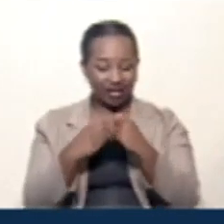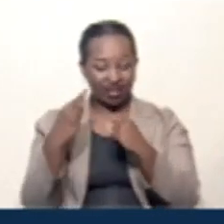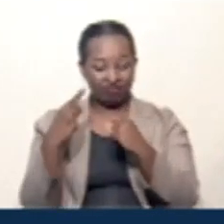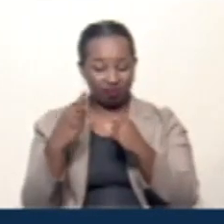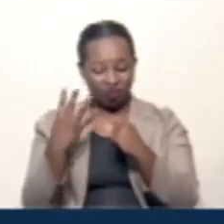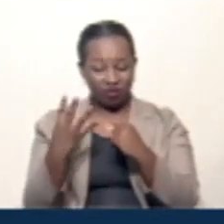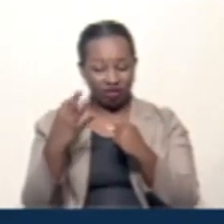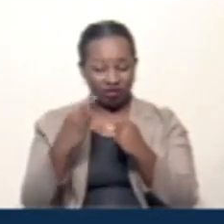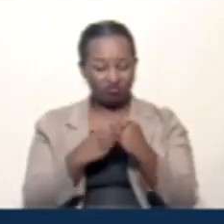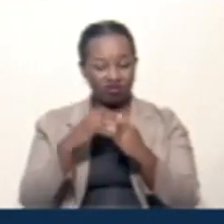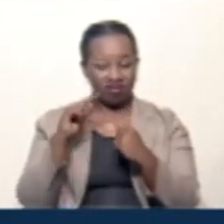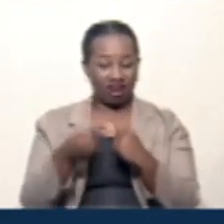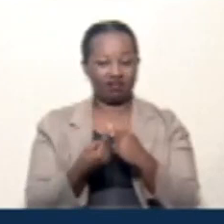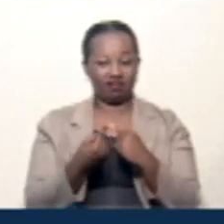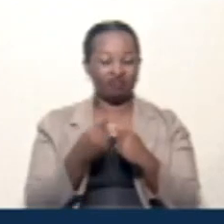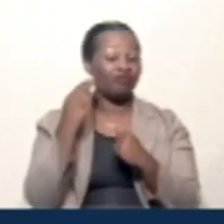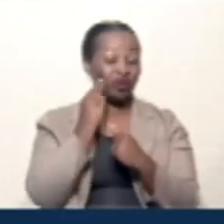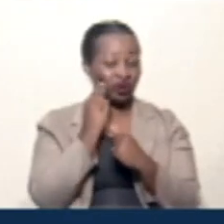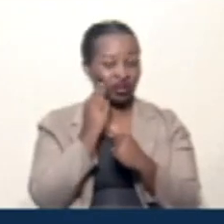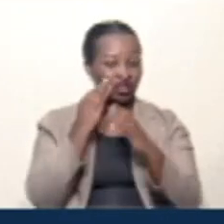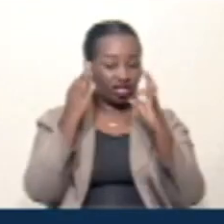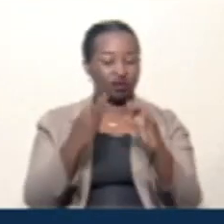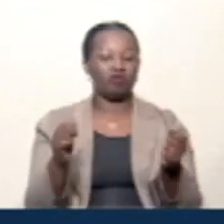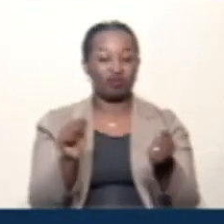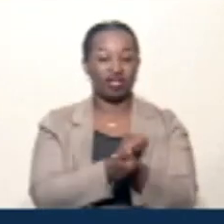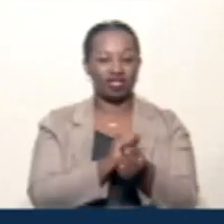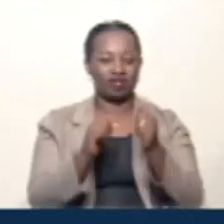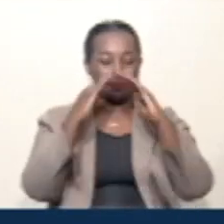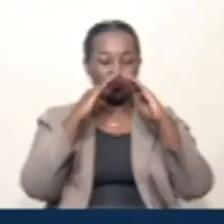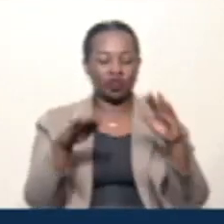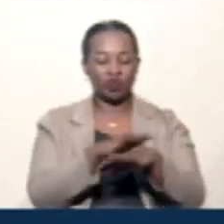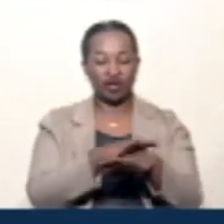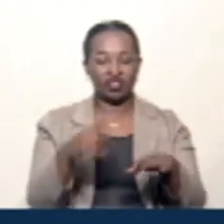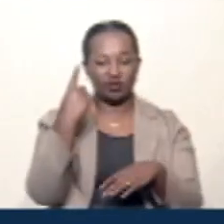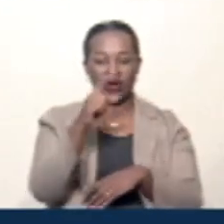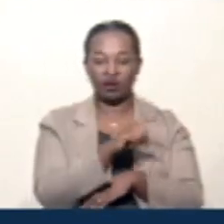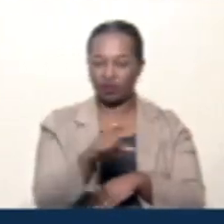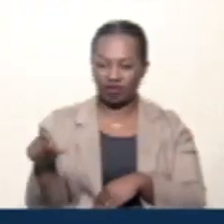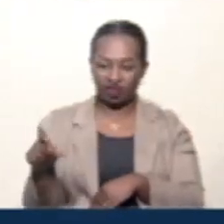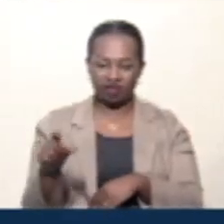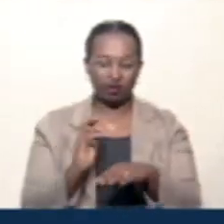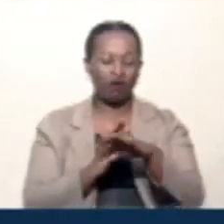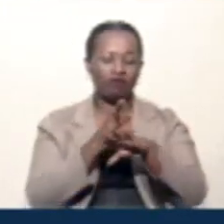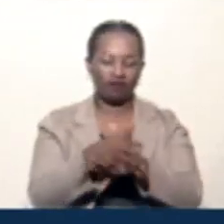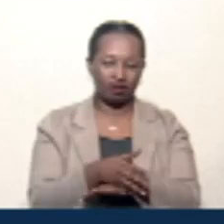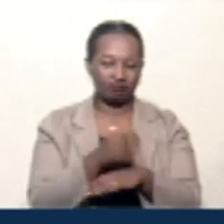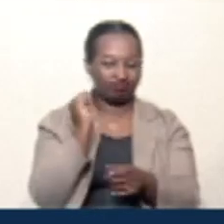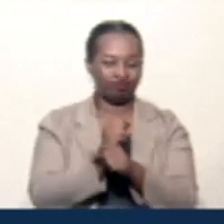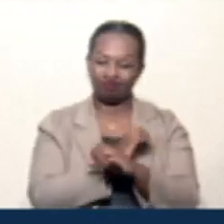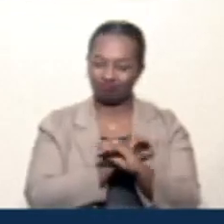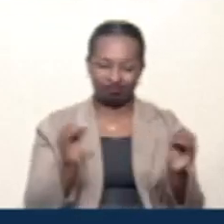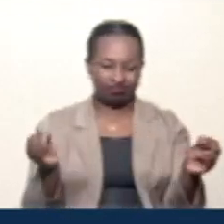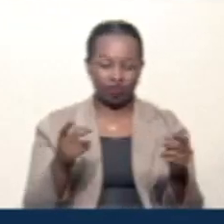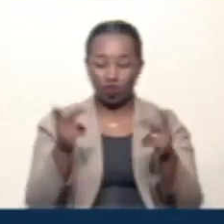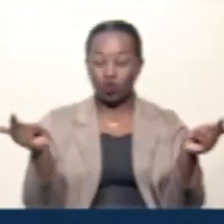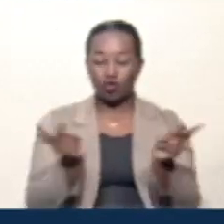n'imisago y'ibintu byangiritse. Inyubako yamaze icyumweru kirenga idakora, nk'iki